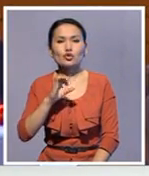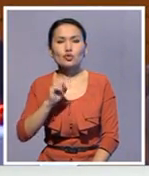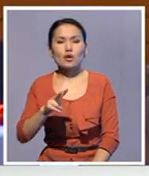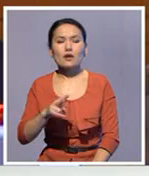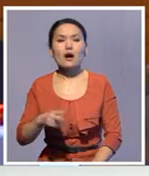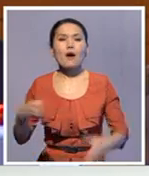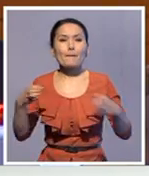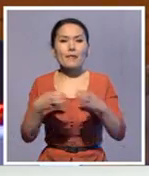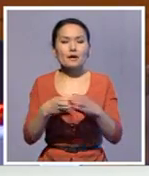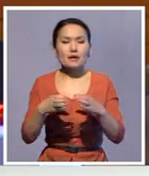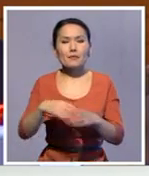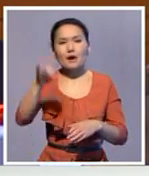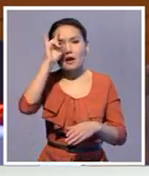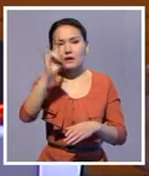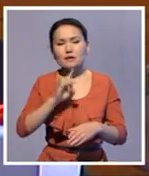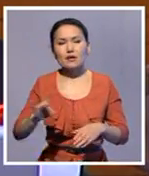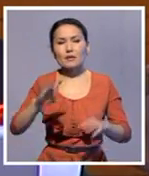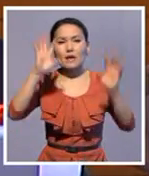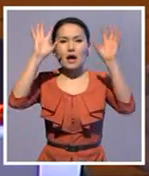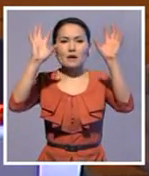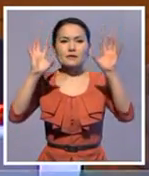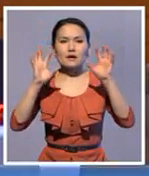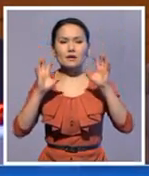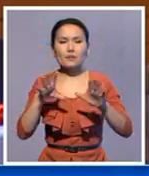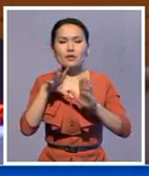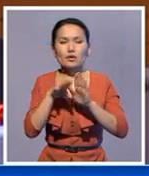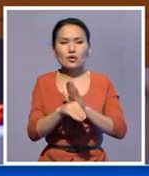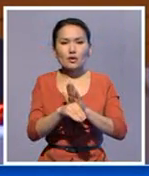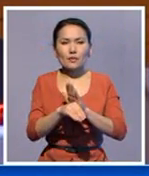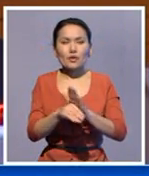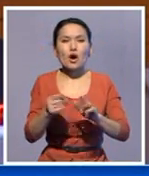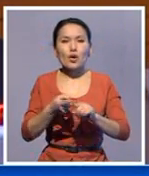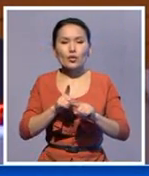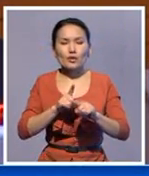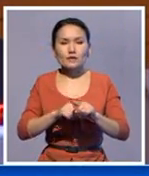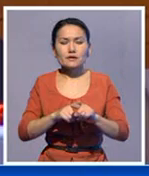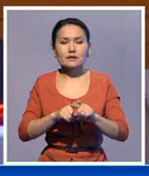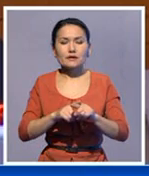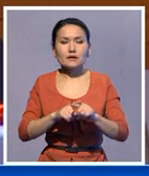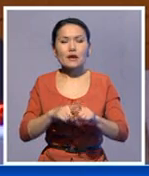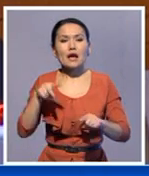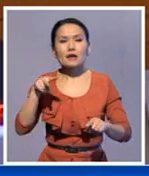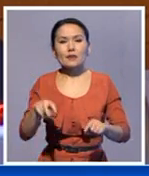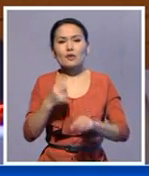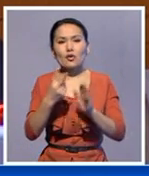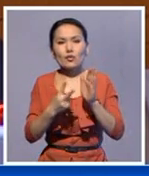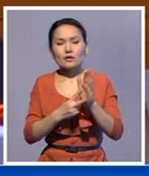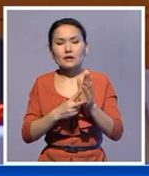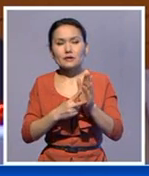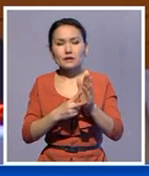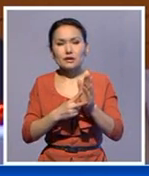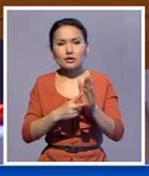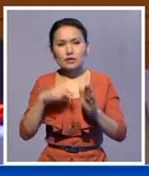Республикасының заңнамаларына енгізу туралы ұсынысына Қаржы министрлігі бұл механизмді 2016-2017 жылдары енгізуді